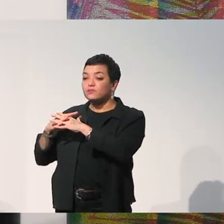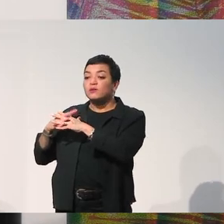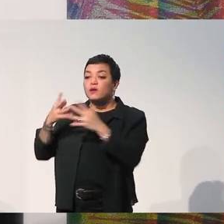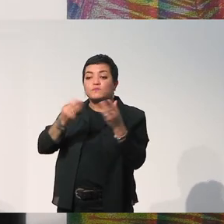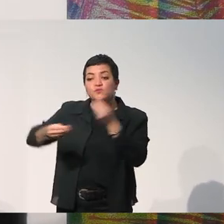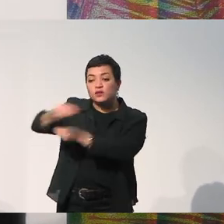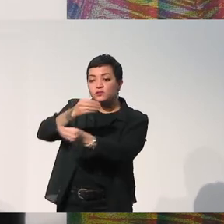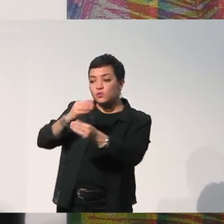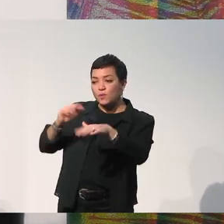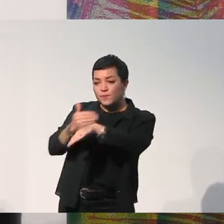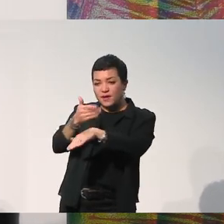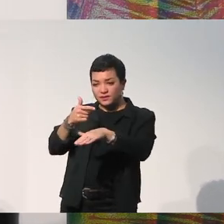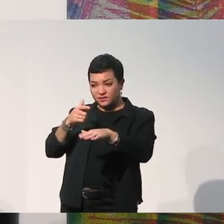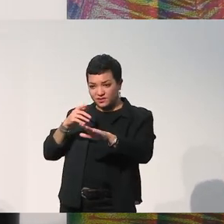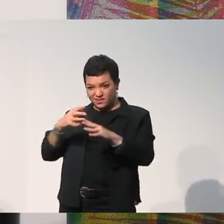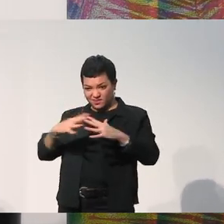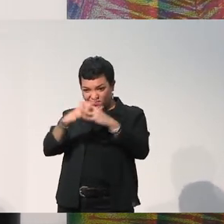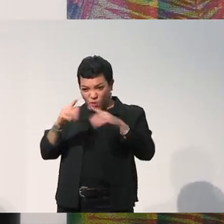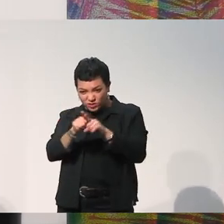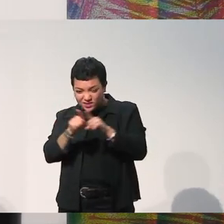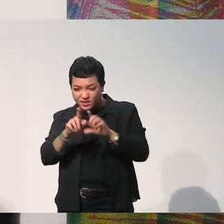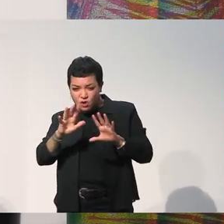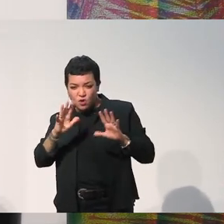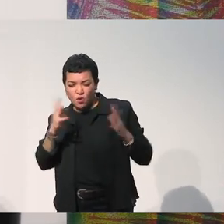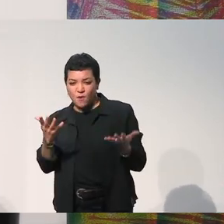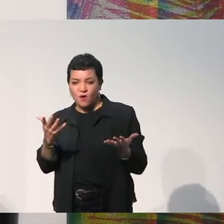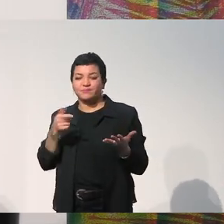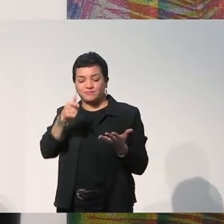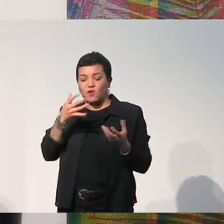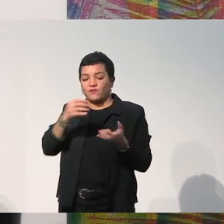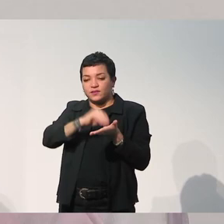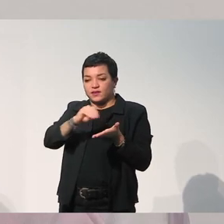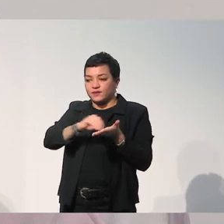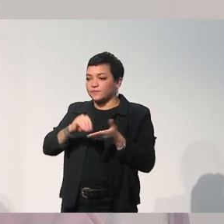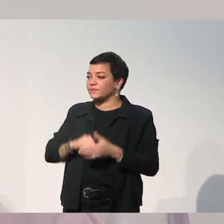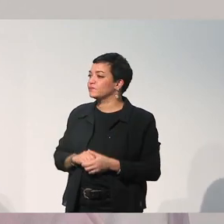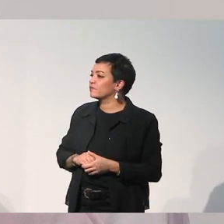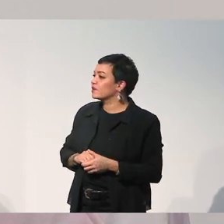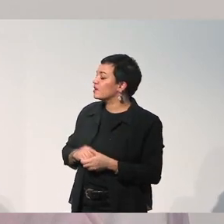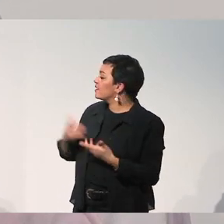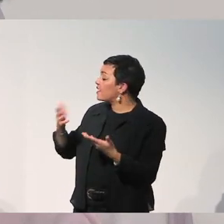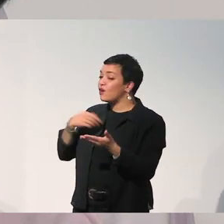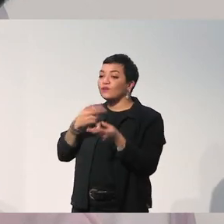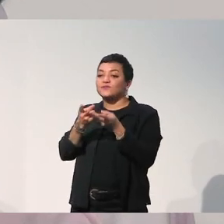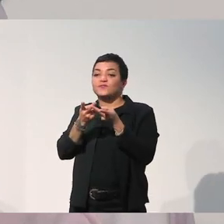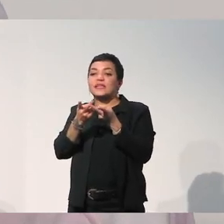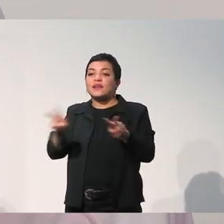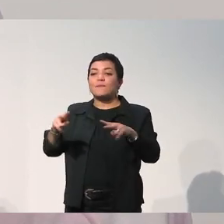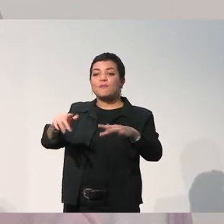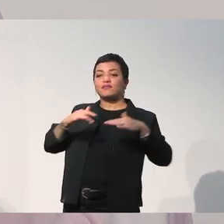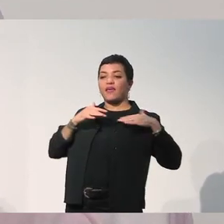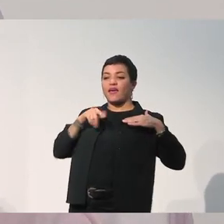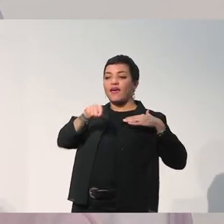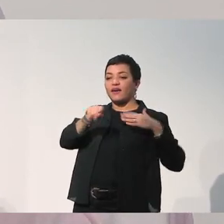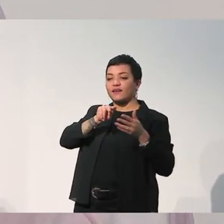persiste, de quelle manière? Comment est-ce que vous décririez cette station balnéaire, plus morte à l'automne que